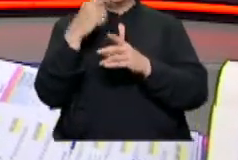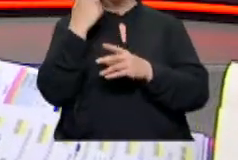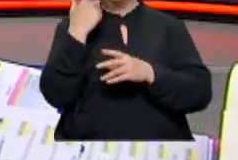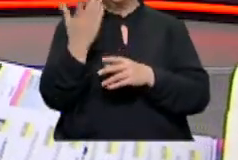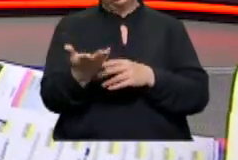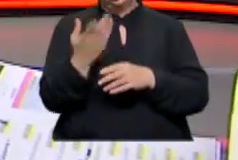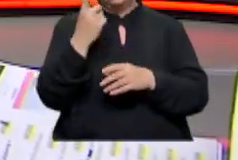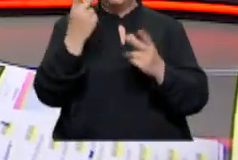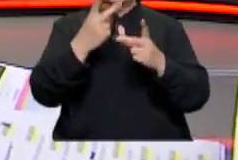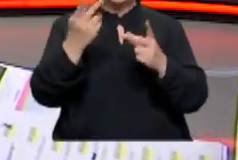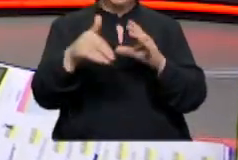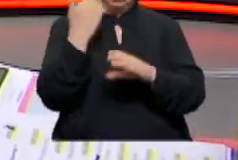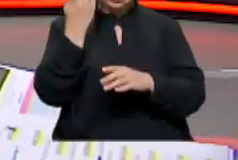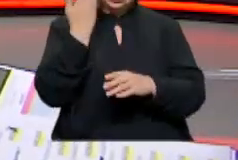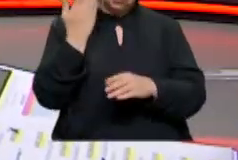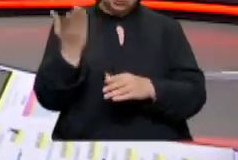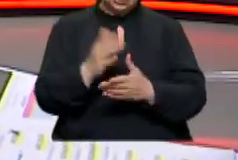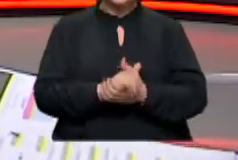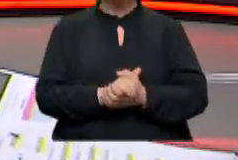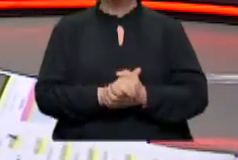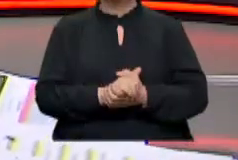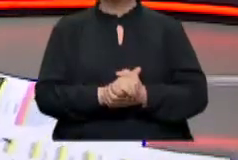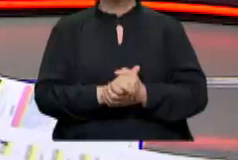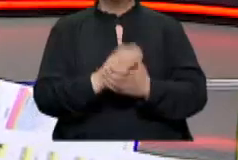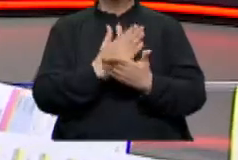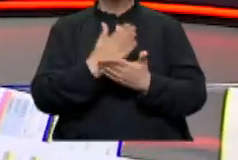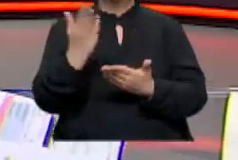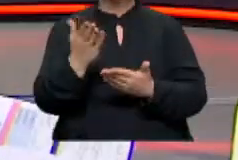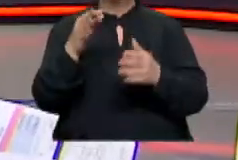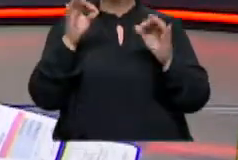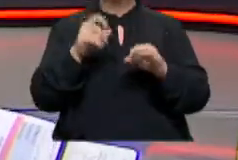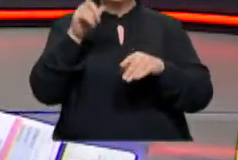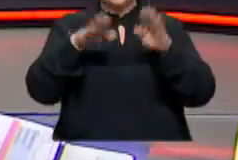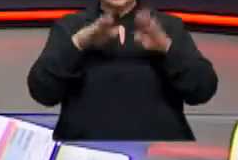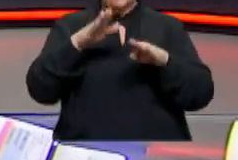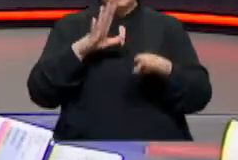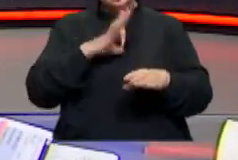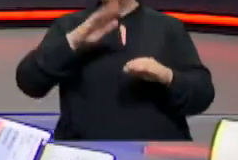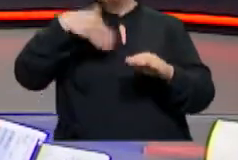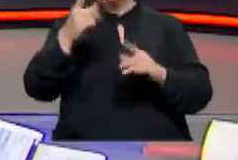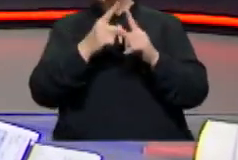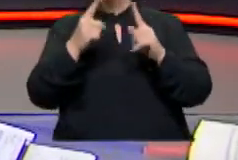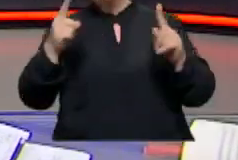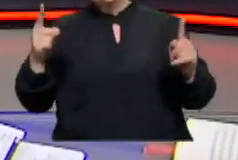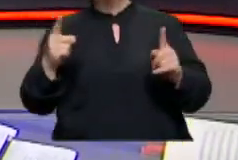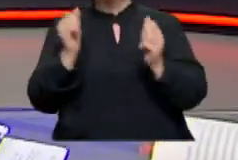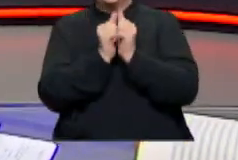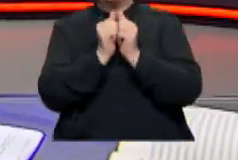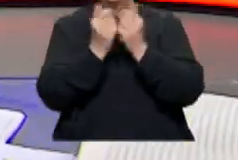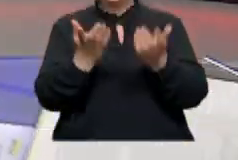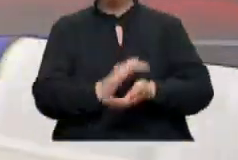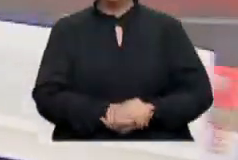hayırlı olsun diye bir mesaj atmış bir izleyicimiz. Devam ederiz. Şimdi bir reklam aramız var, sonra uzun uzun